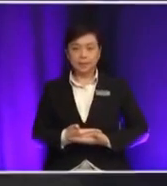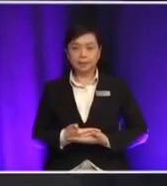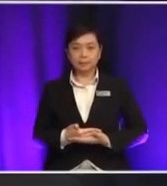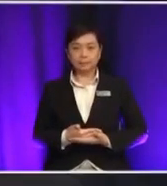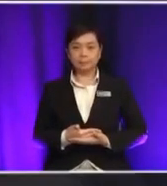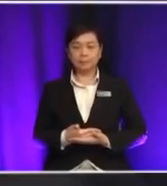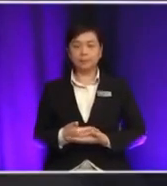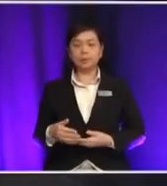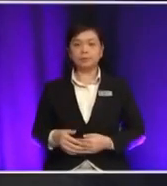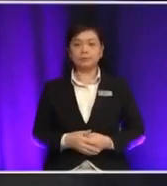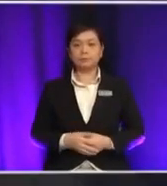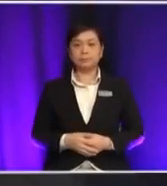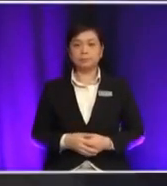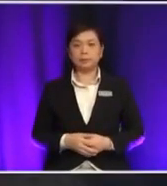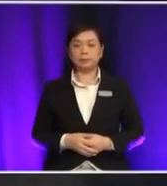ya